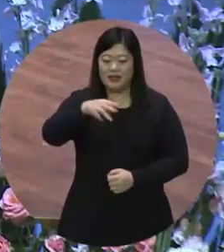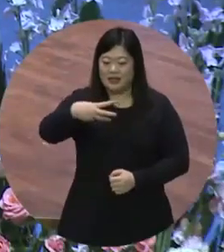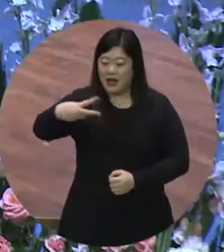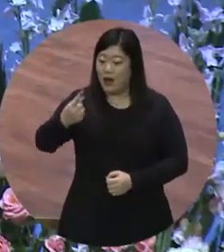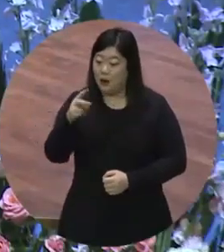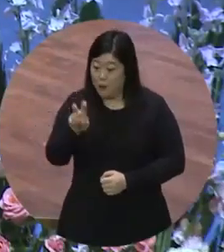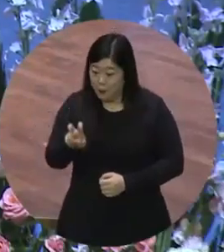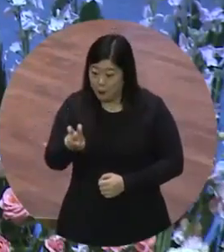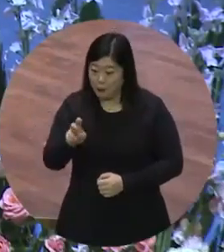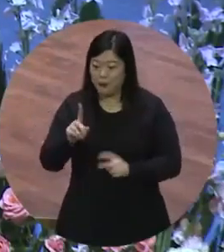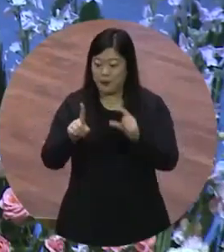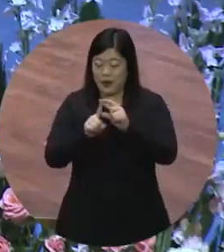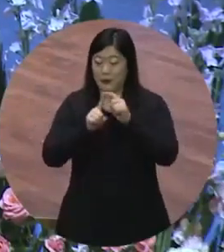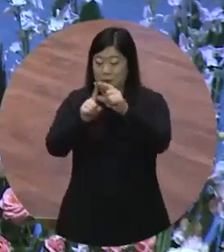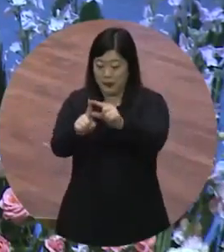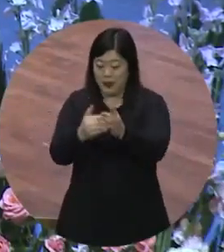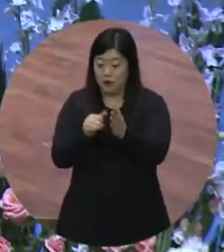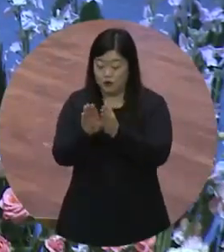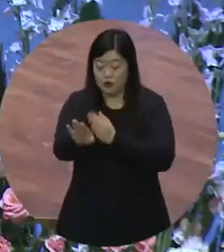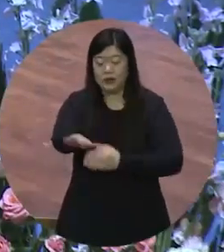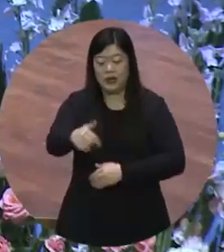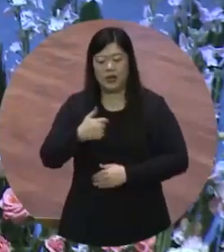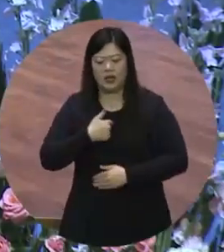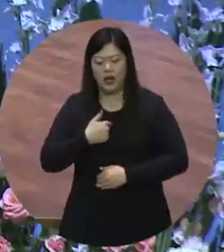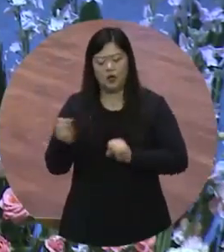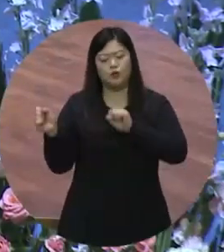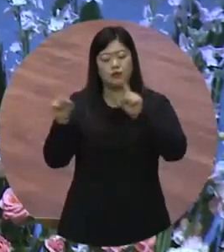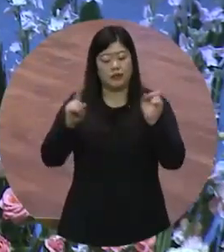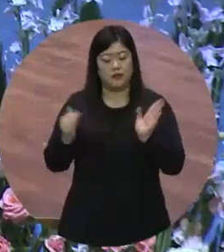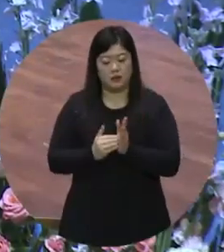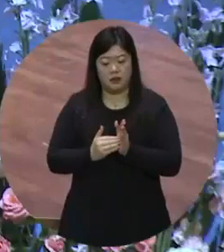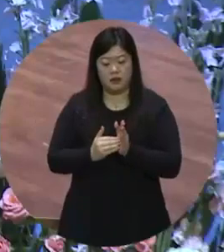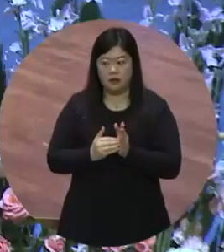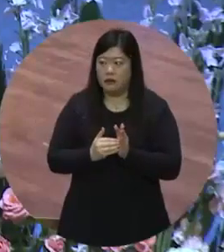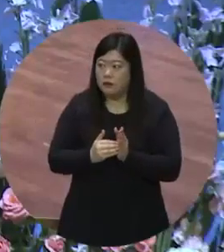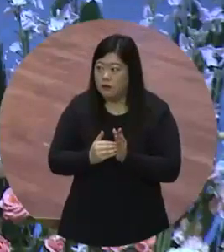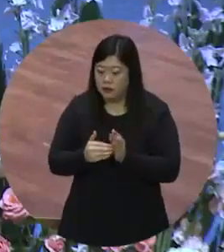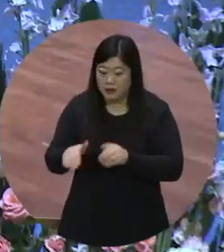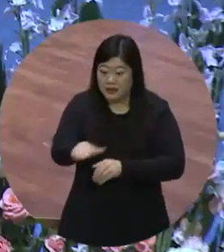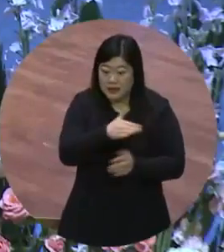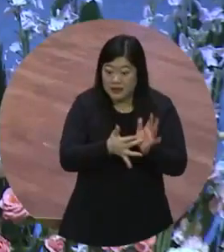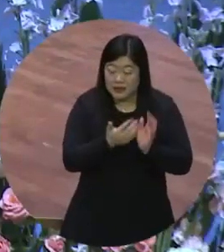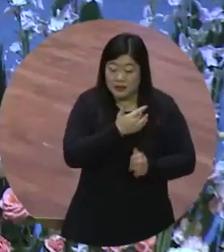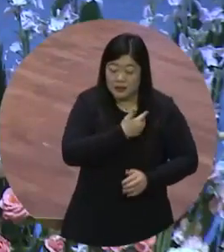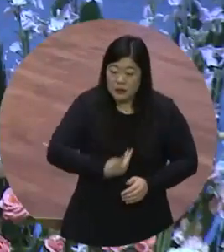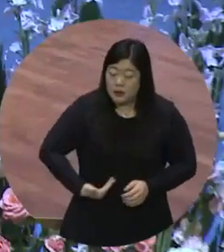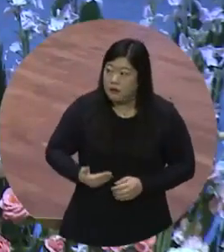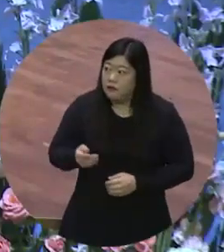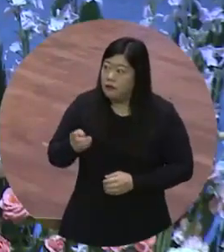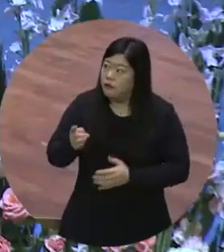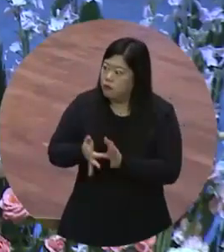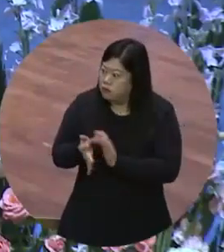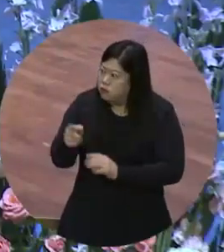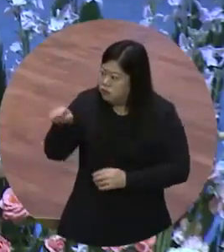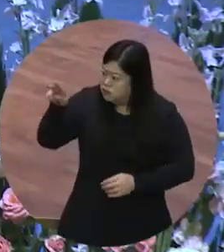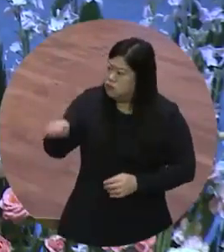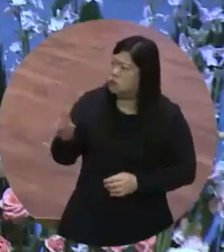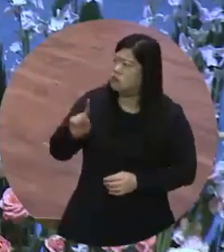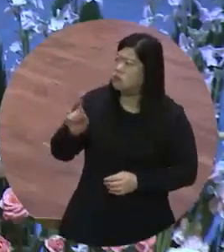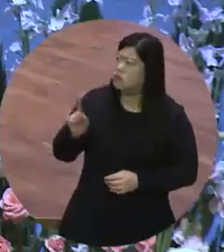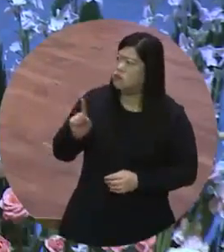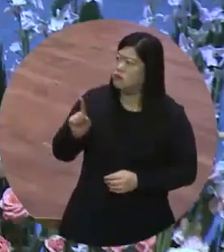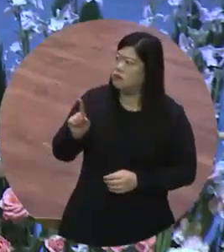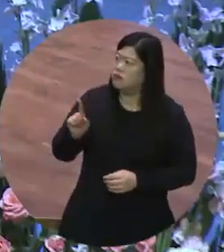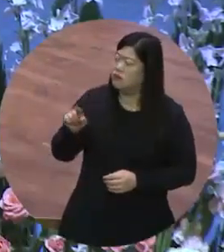사실을 보여줍니다. 내가 부활했다. 뭐 제자들이 막 놀래가 쳐다보고 있으니까 내가 원래